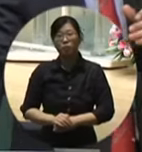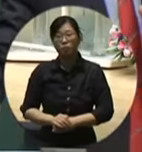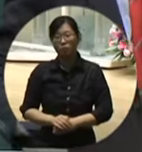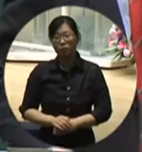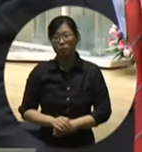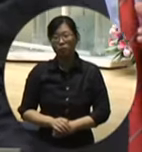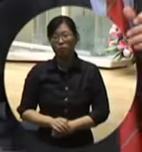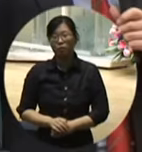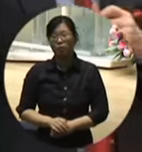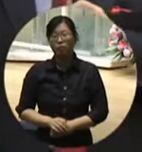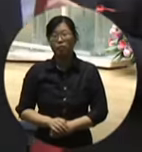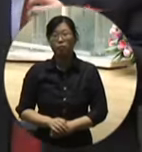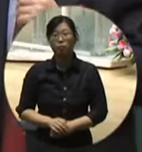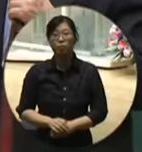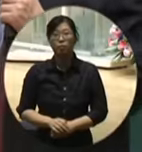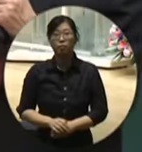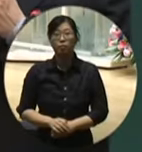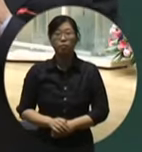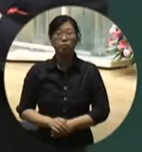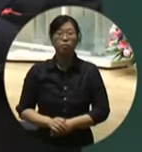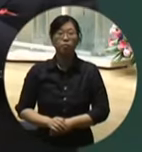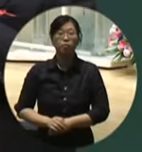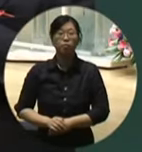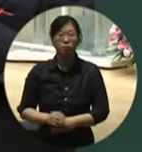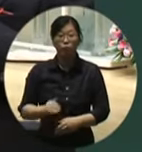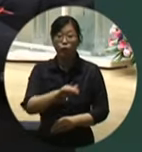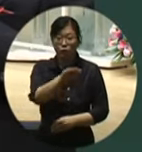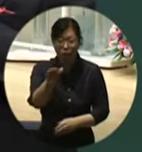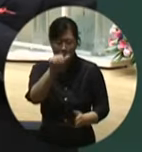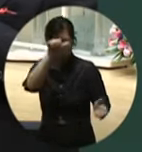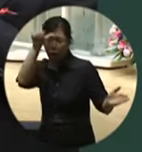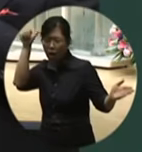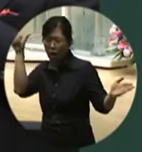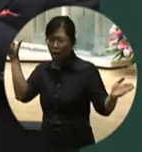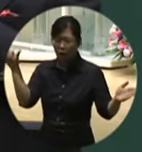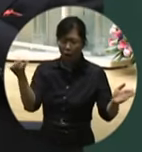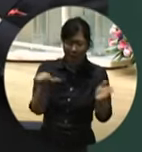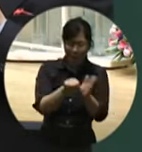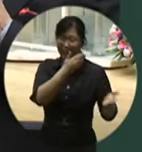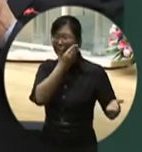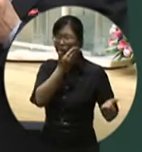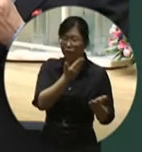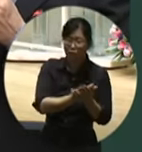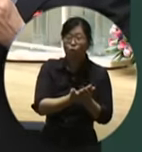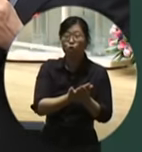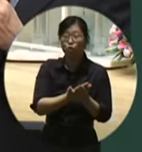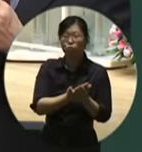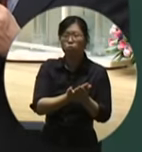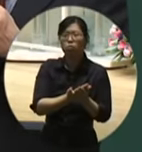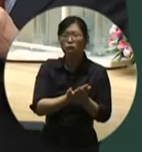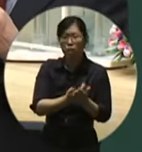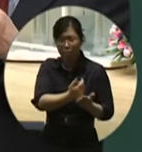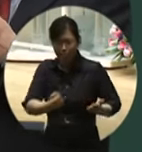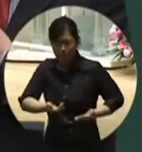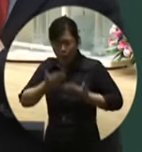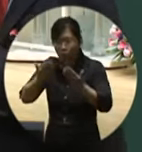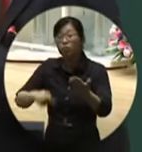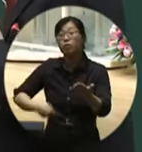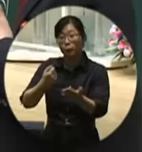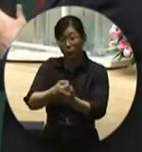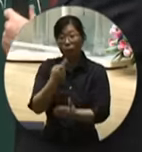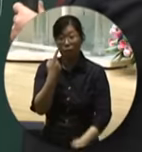offering or construction of the church? 여러분 생에 가장 중요한 이 헌신을 하세요. So give the